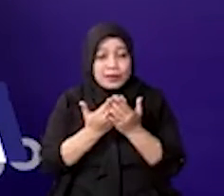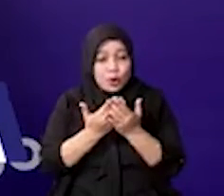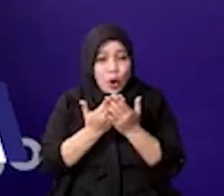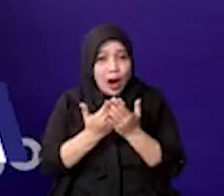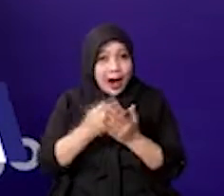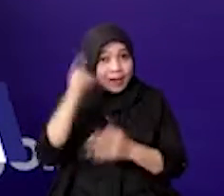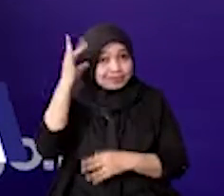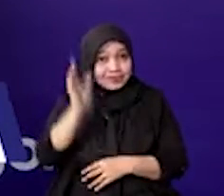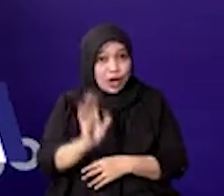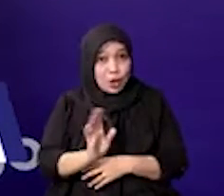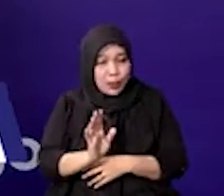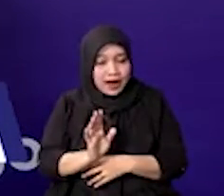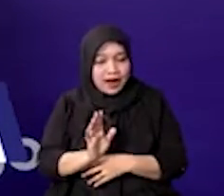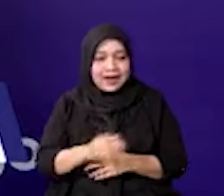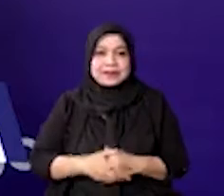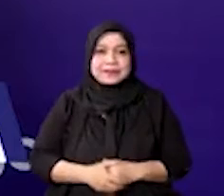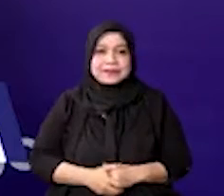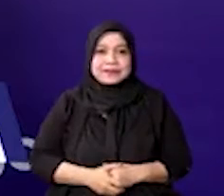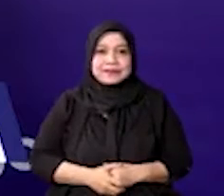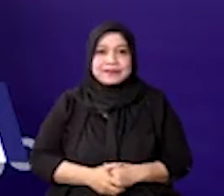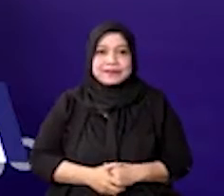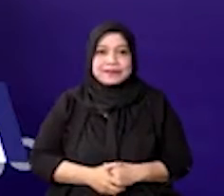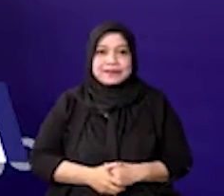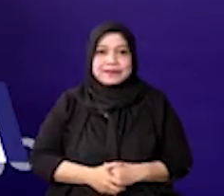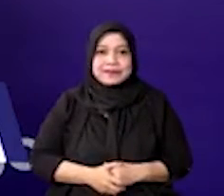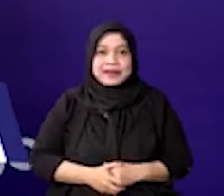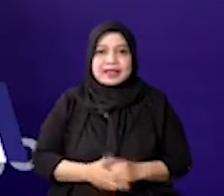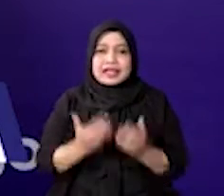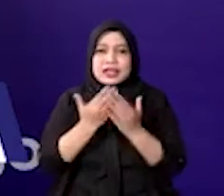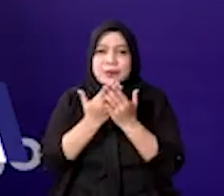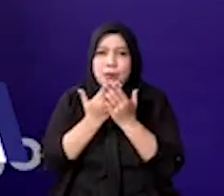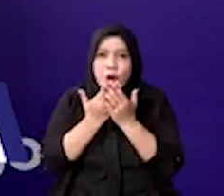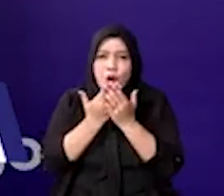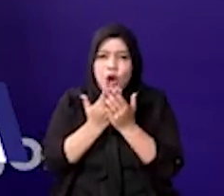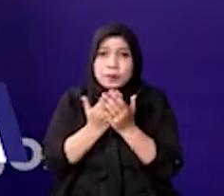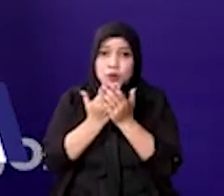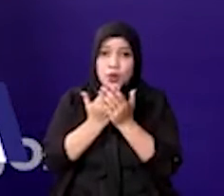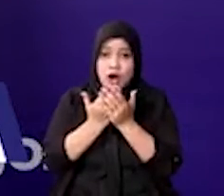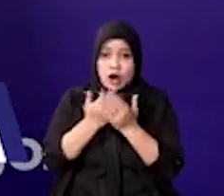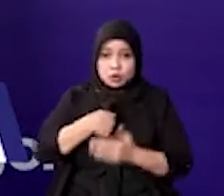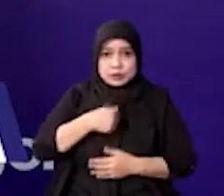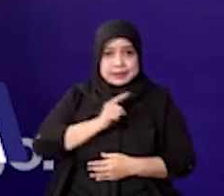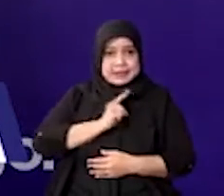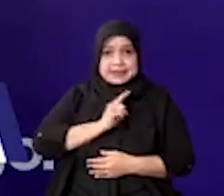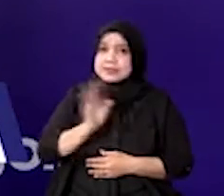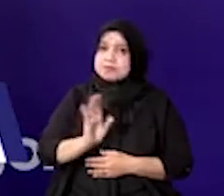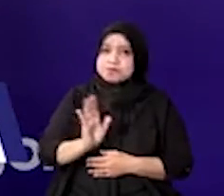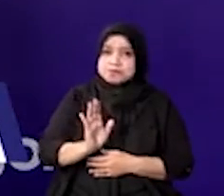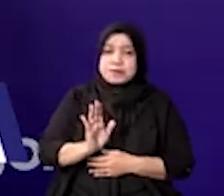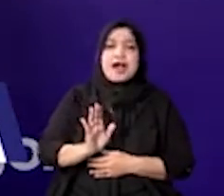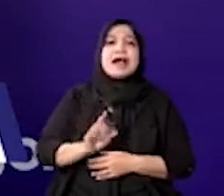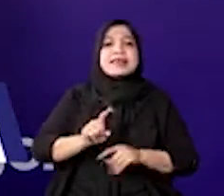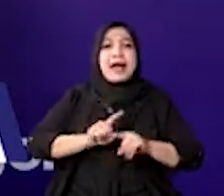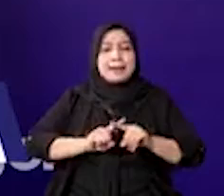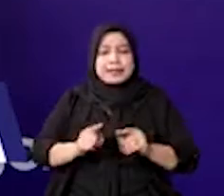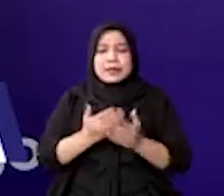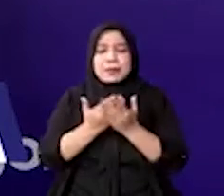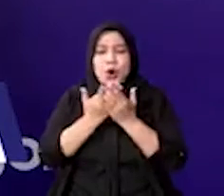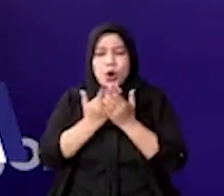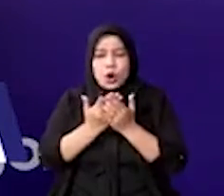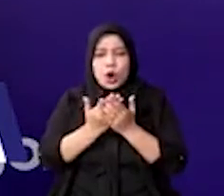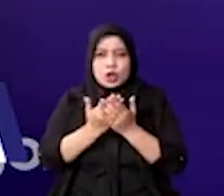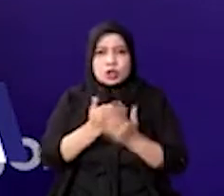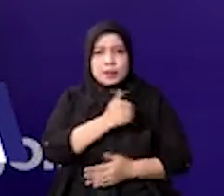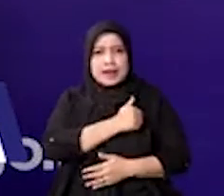berdoa mendekatkan diri pada Tuhan yang Mahisa Iya dan memohon bukan untuk dirinya saja tapi juga untuk